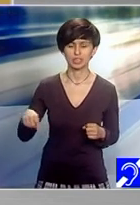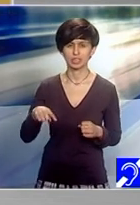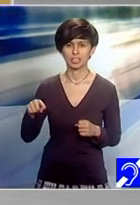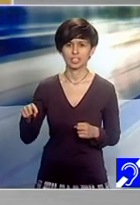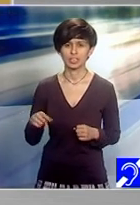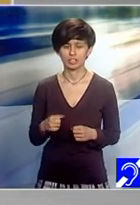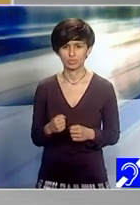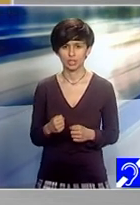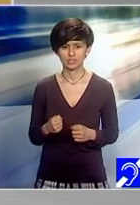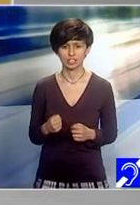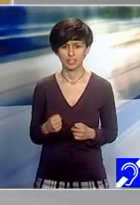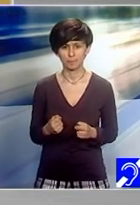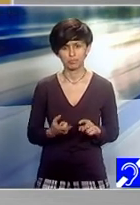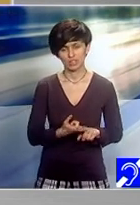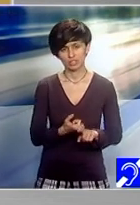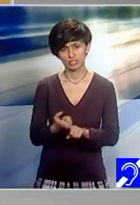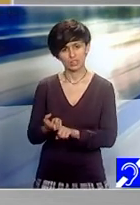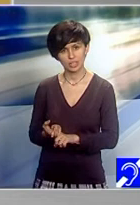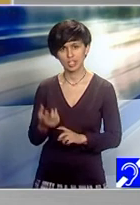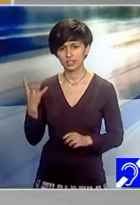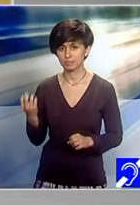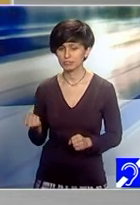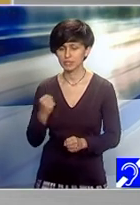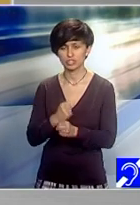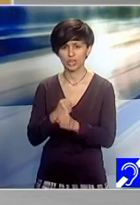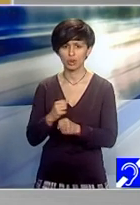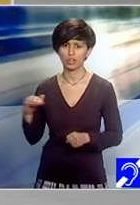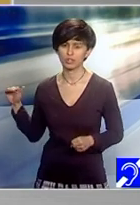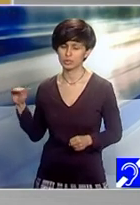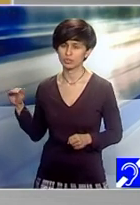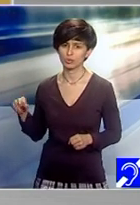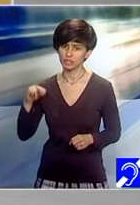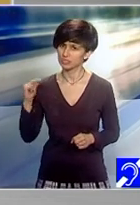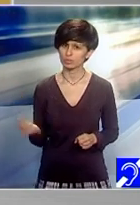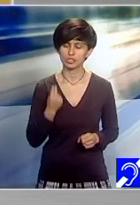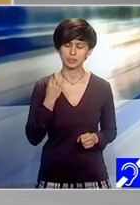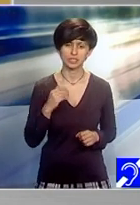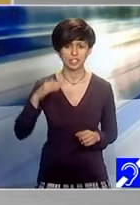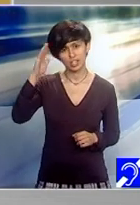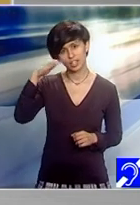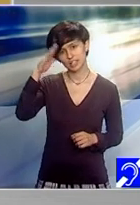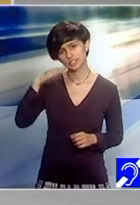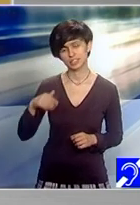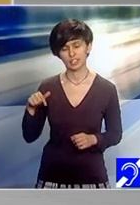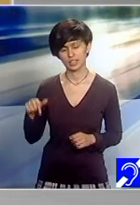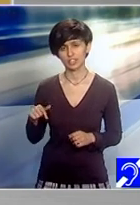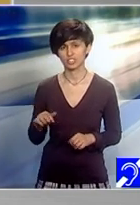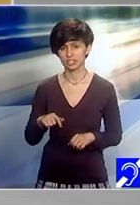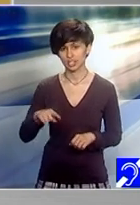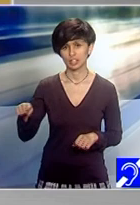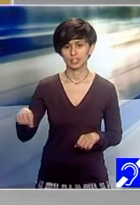în funcție de ceea ce au făcut acești copii minunați în zilele astea, să încercăm